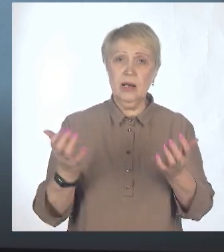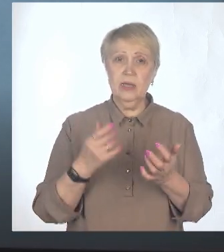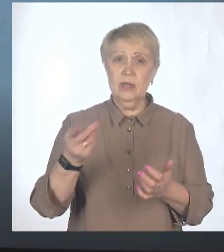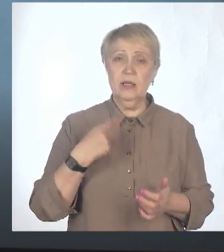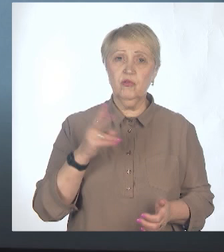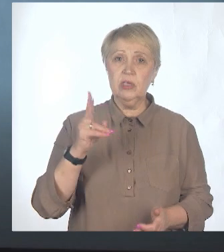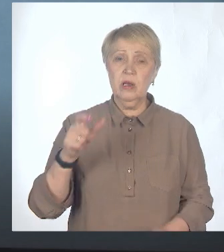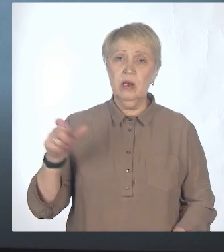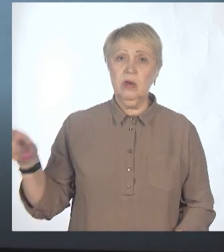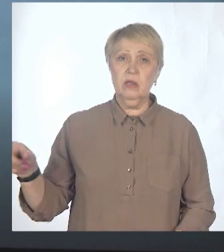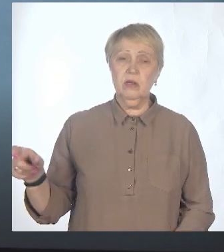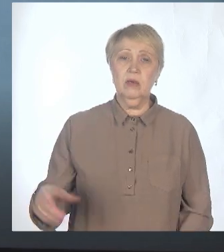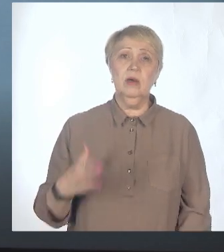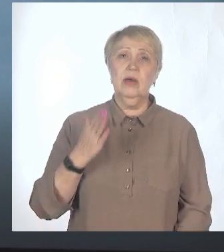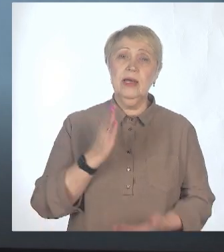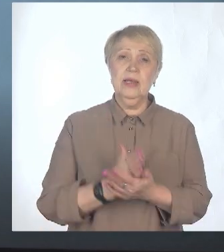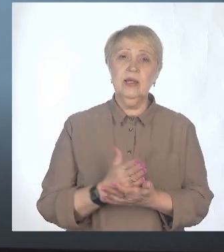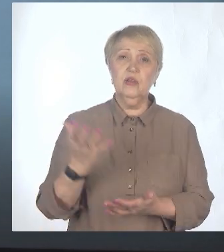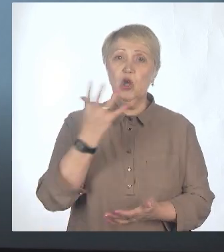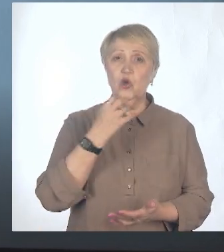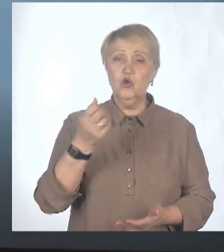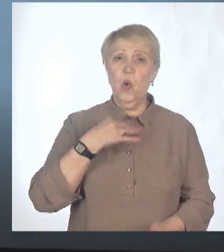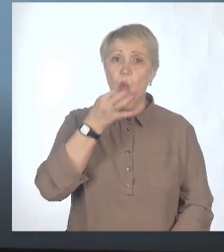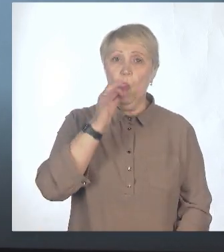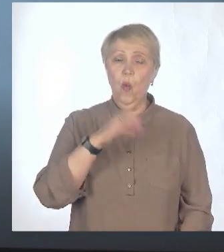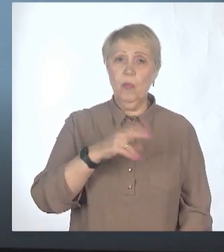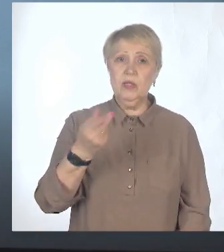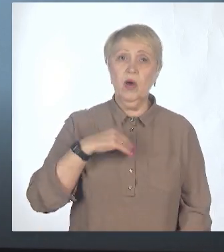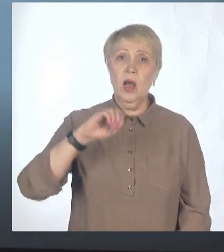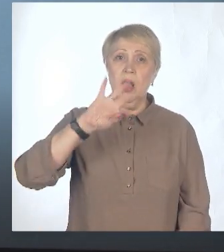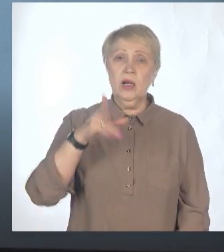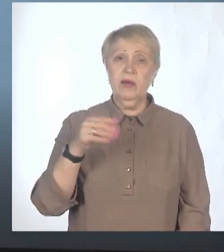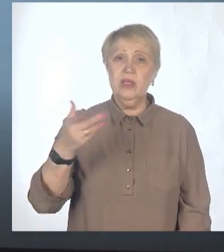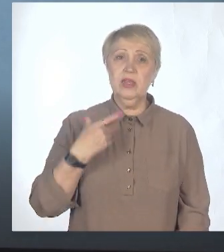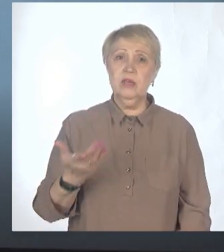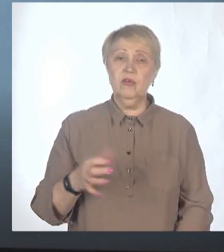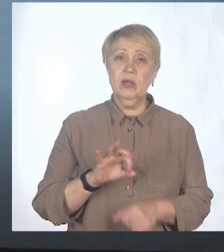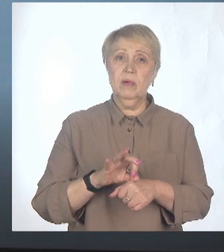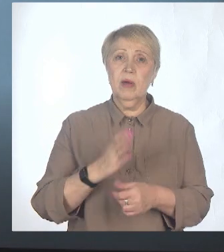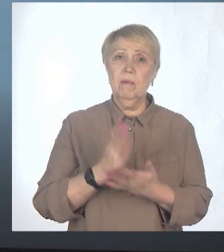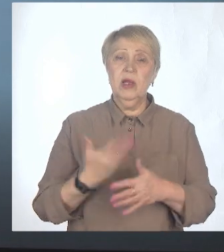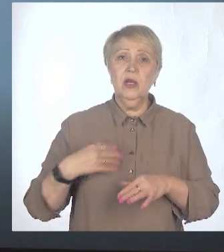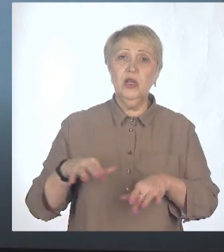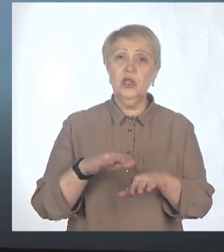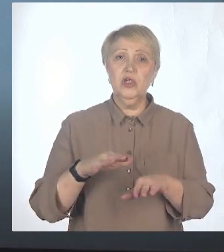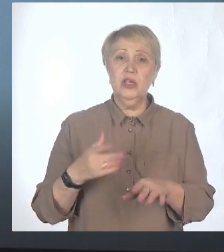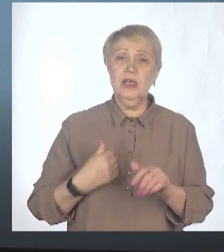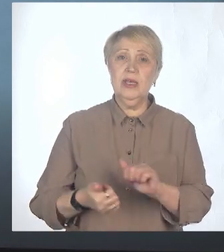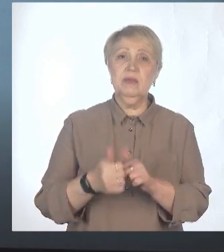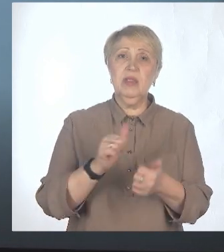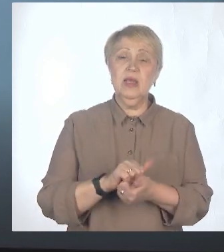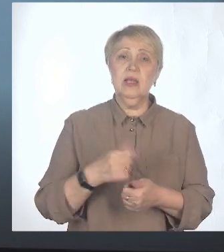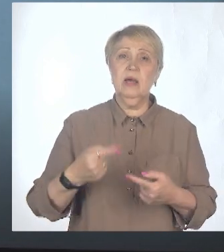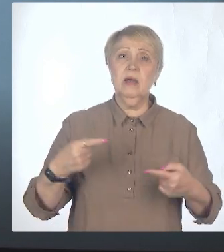На нашей памяти еще свеж опыт прошлого ковидного кризиса, когда были обкатаны такие решения, как изменение мотивации,